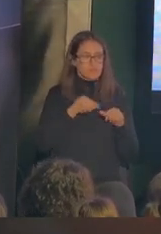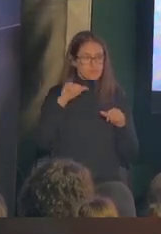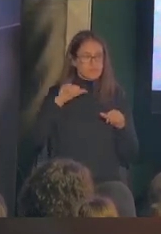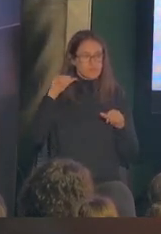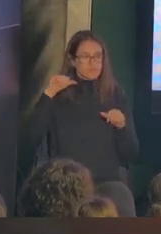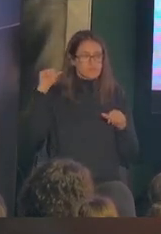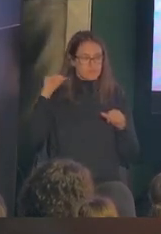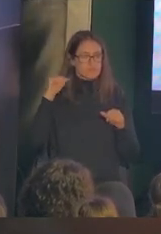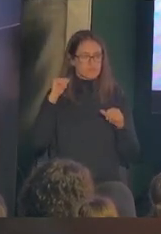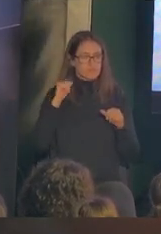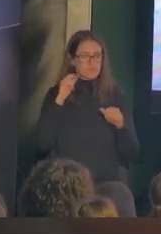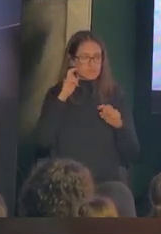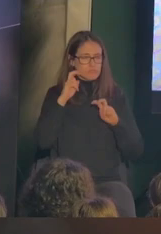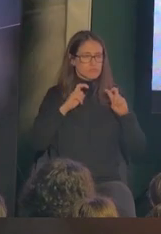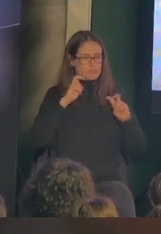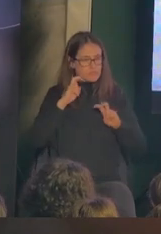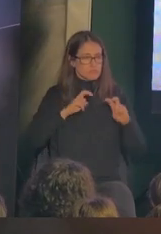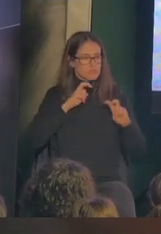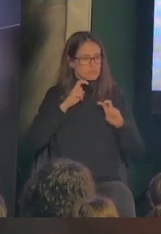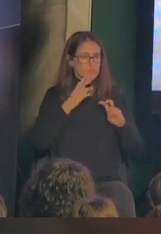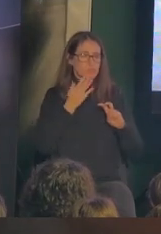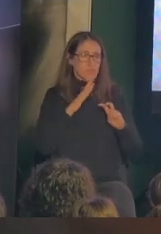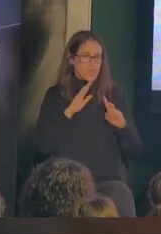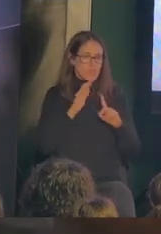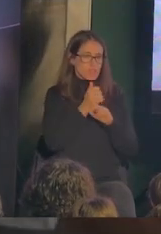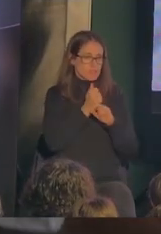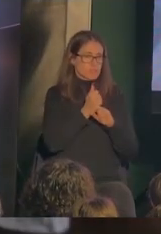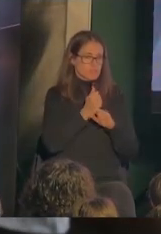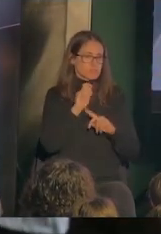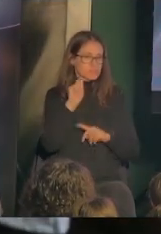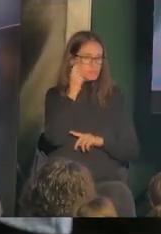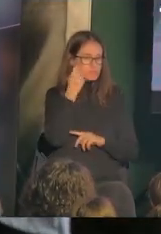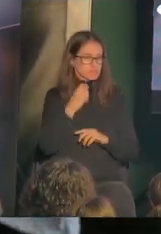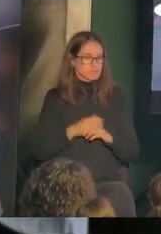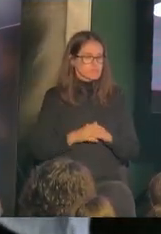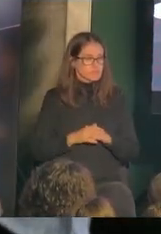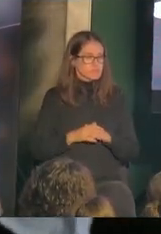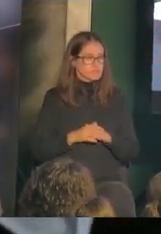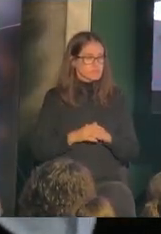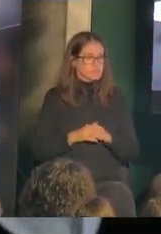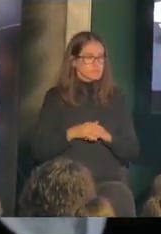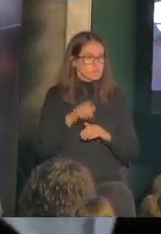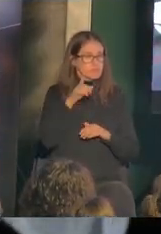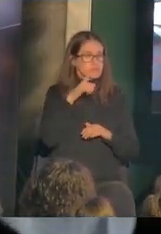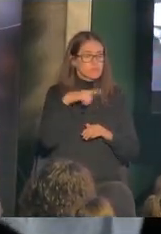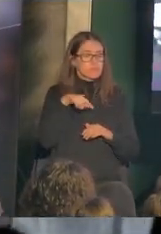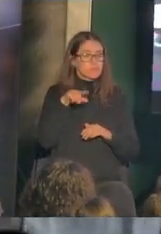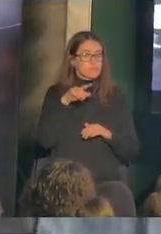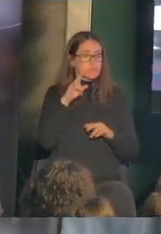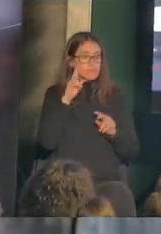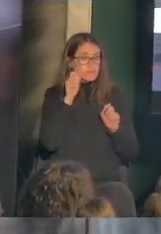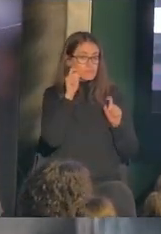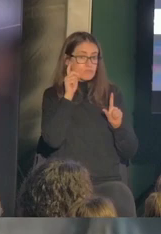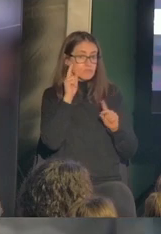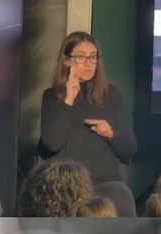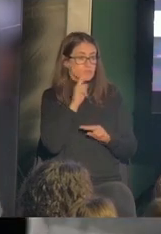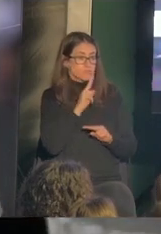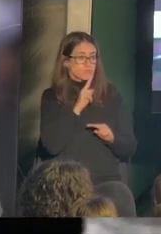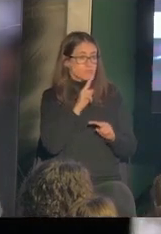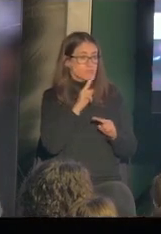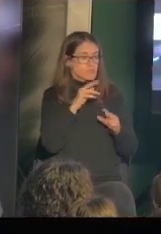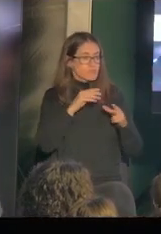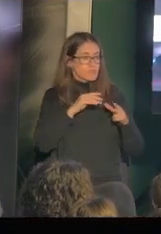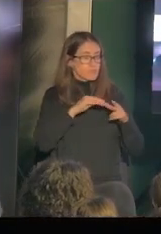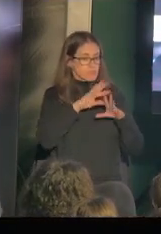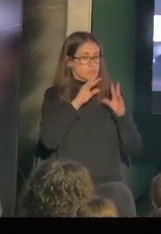i finalment sembla que ho hem aconseguit. Però veureu que és una mousse que, bueno, que l'estabilitat està